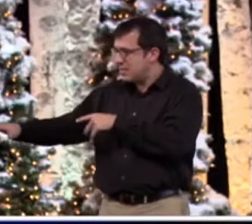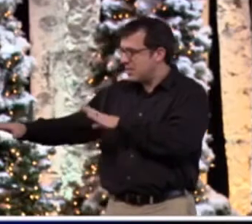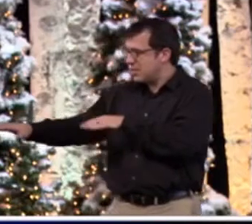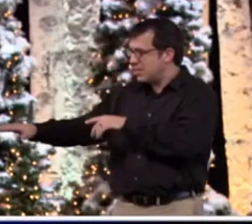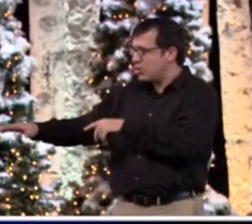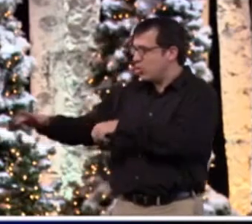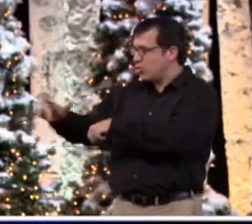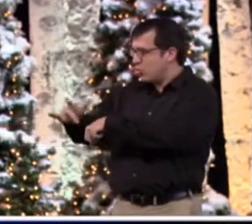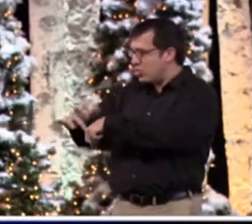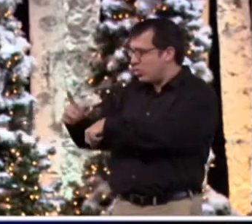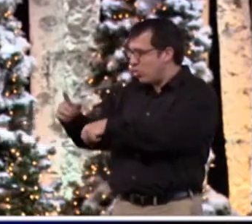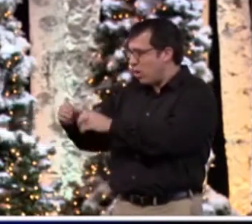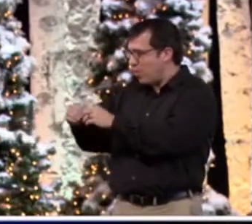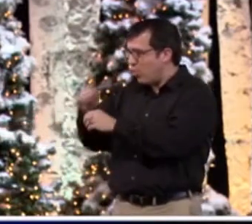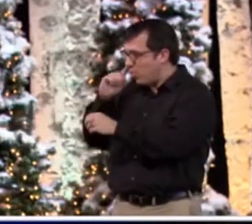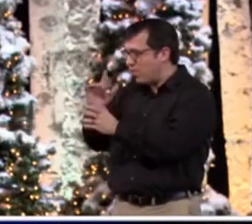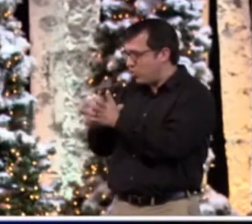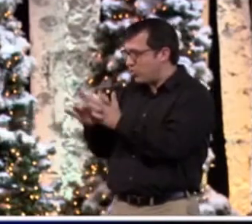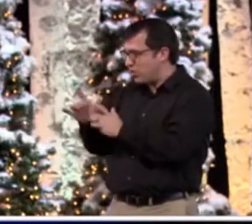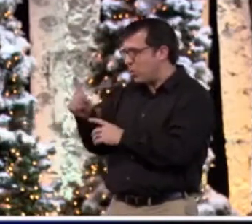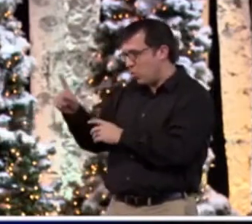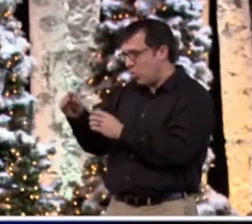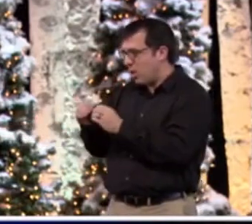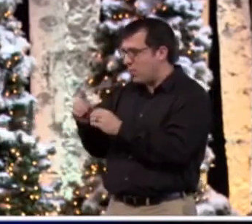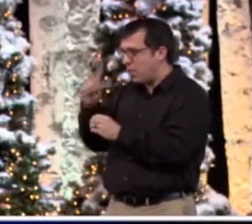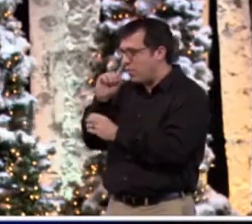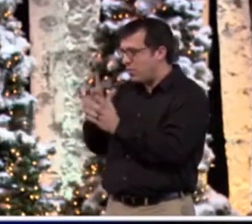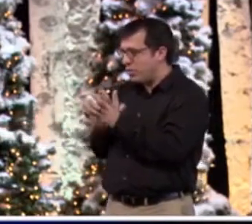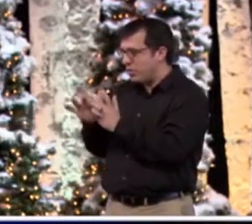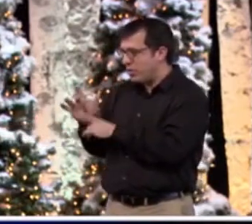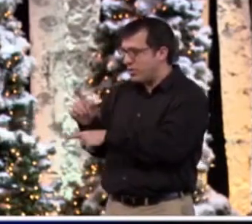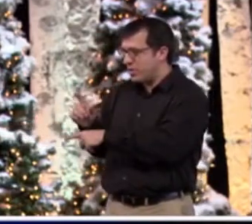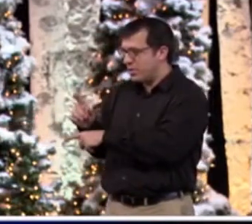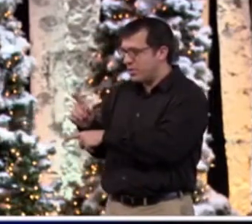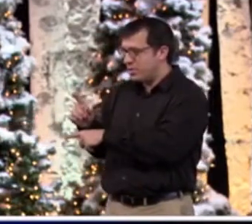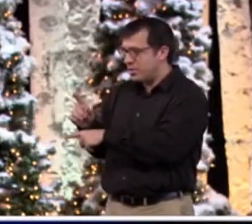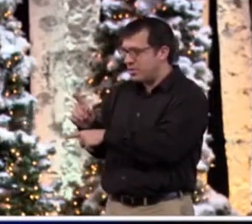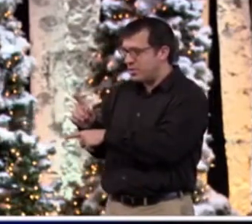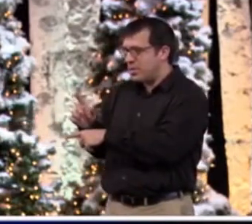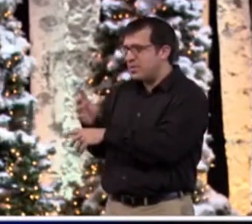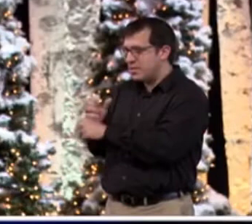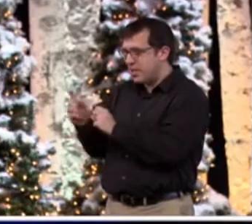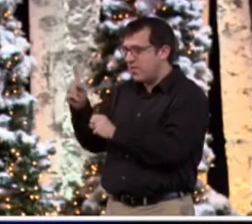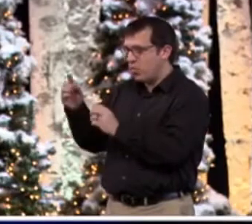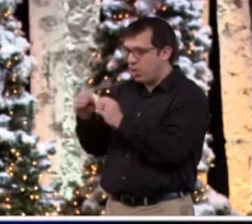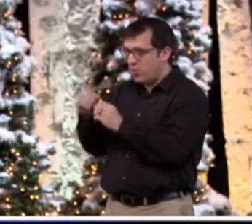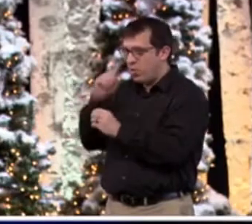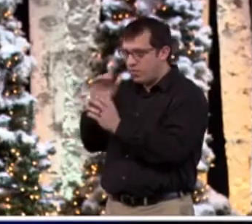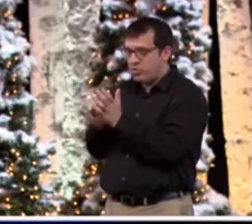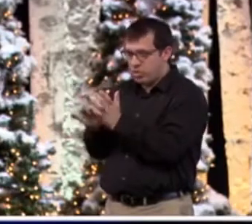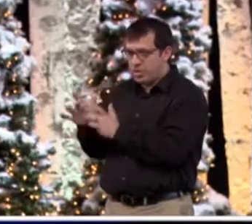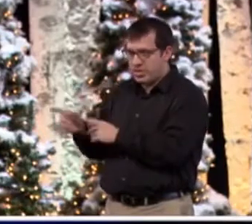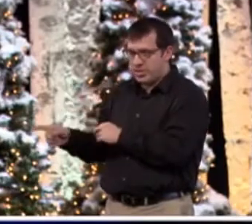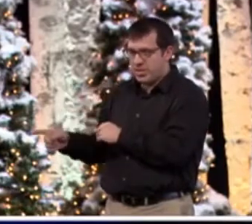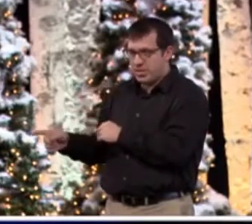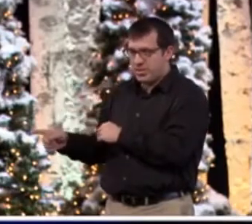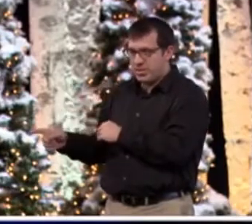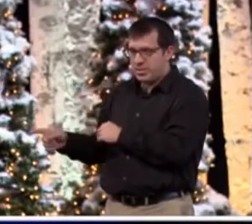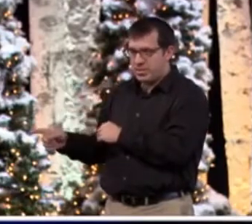येशूका लागि फेरि एकजना कहाँ जाऊ, येशूका लागि एकजना कहाँ, येशूका लागि एकजनालाई बचाऊ।